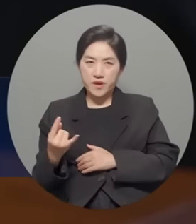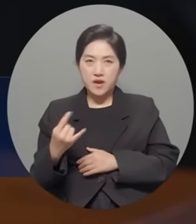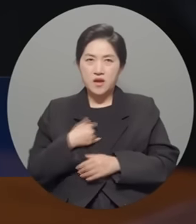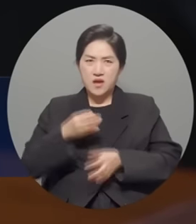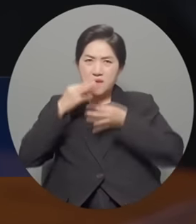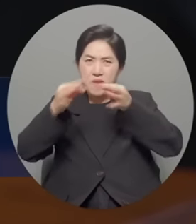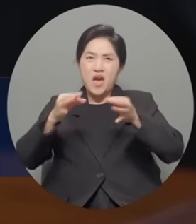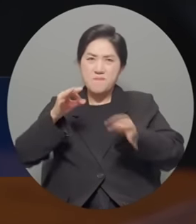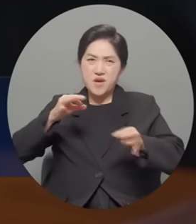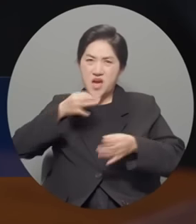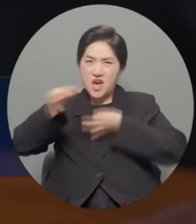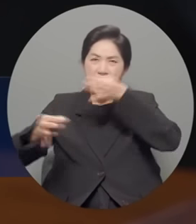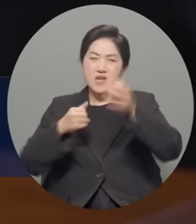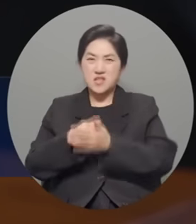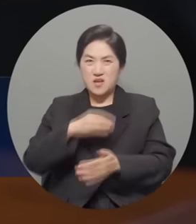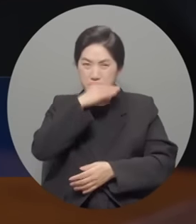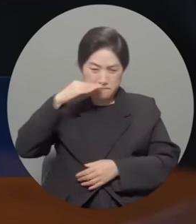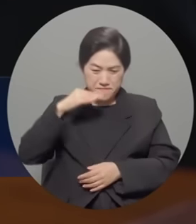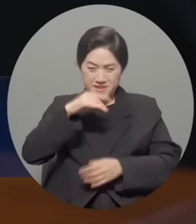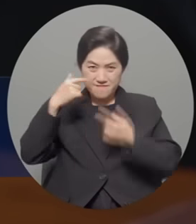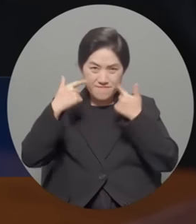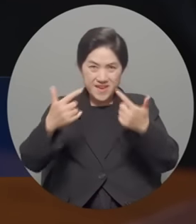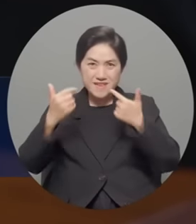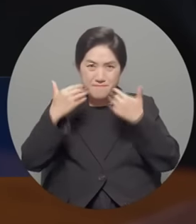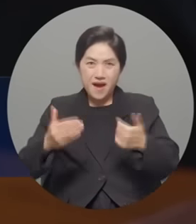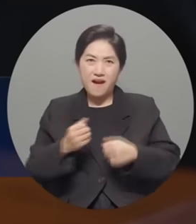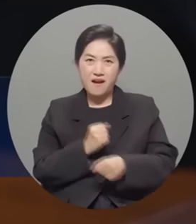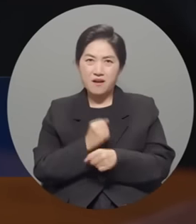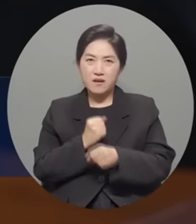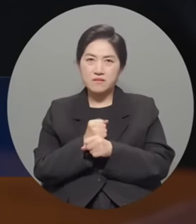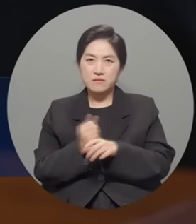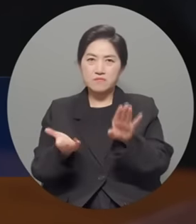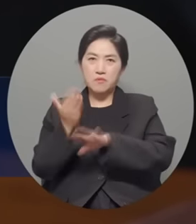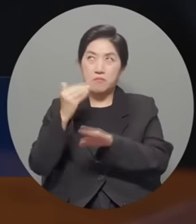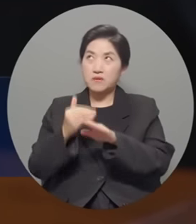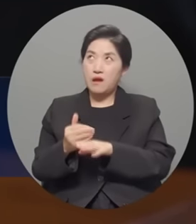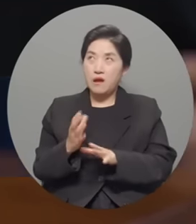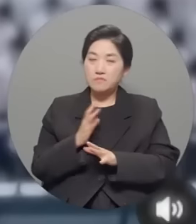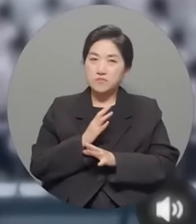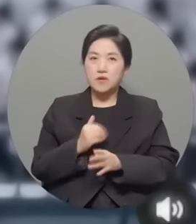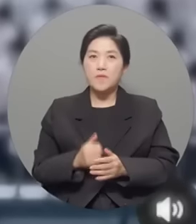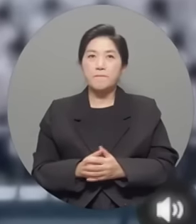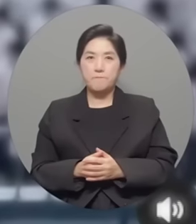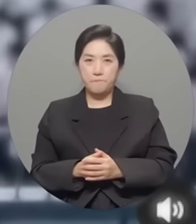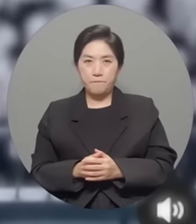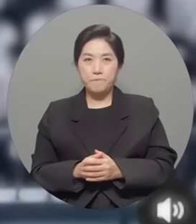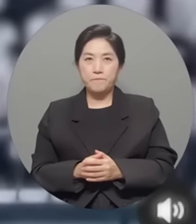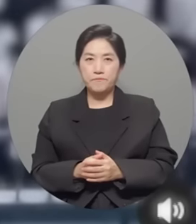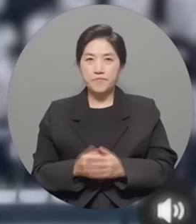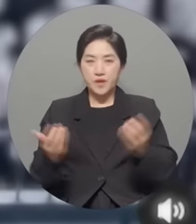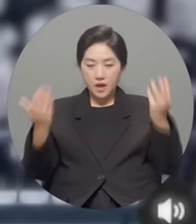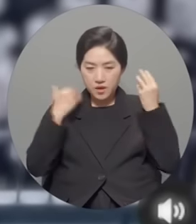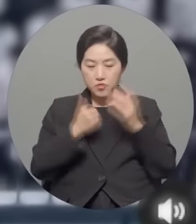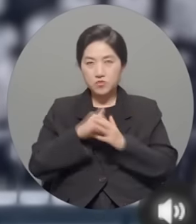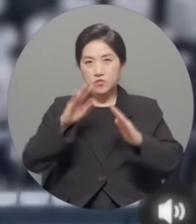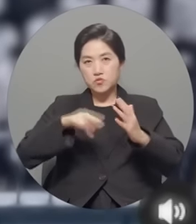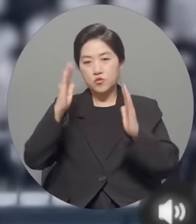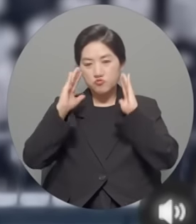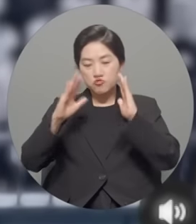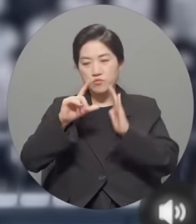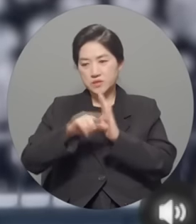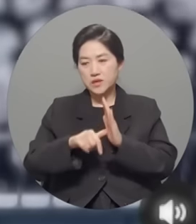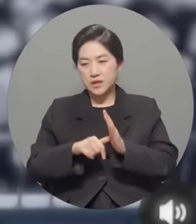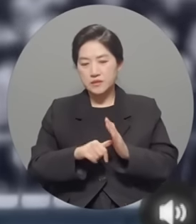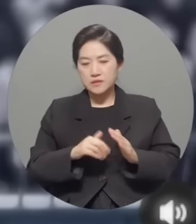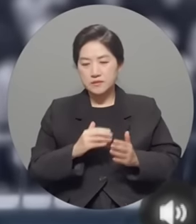막 질러요. 똑바로 안 하냐 이런 식으로 선배들 무섭기도 하고. 학교도 정규 수업 시간을 빼주며